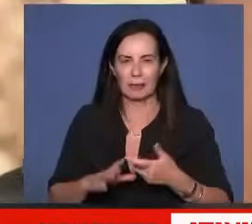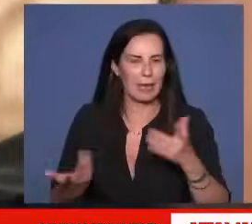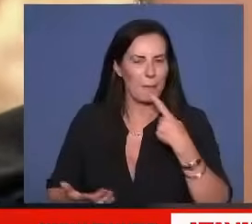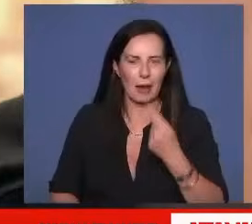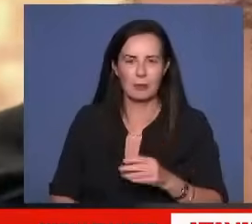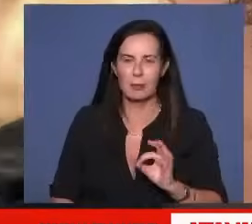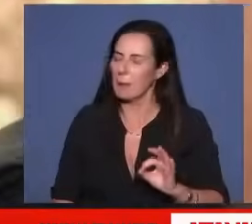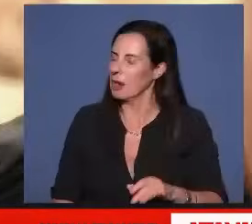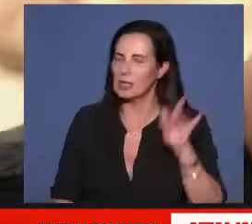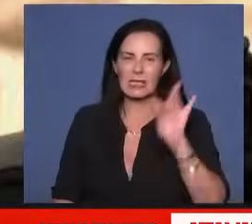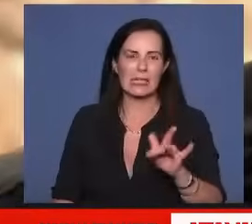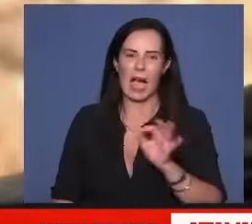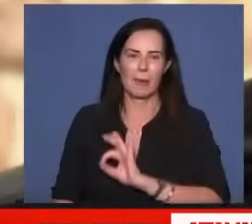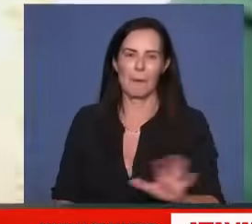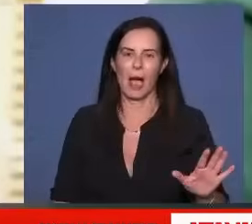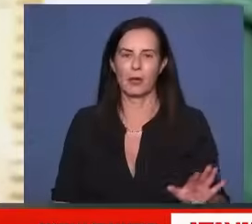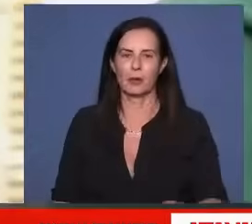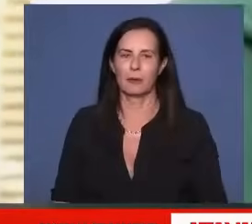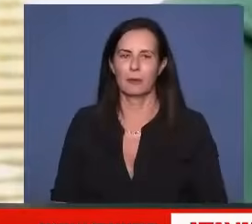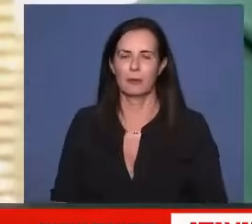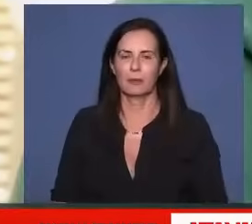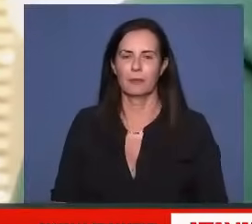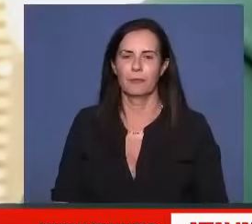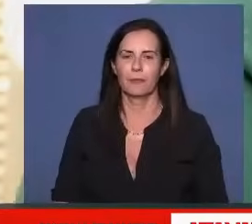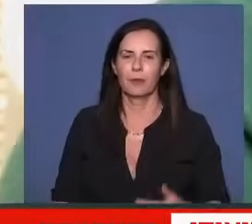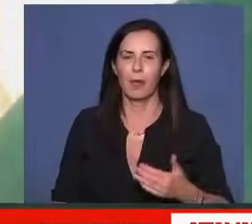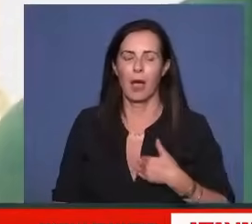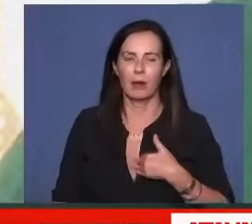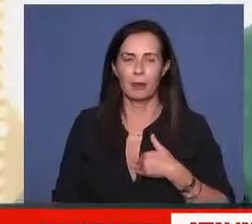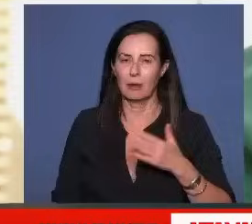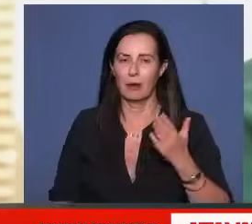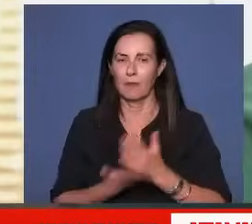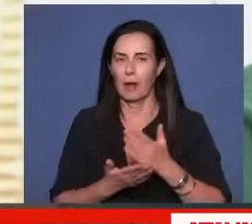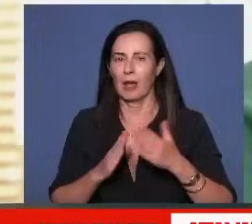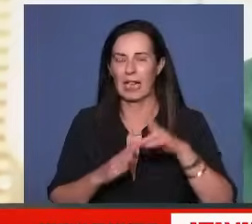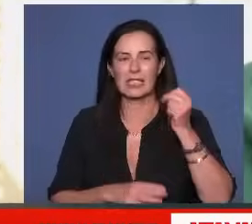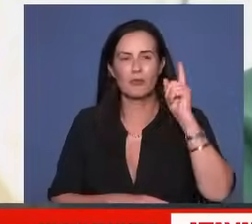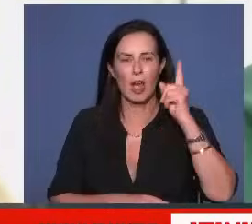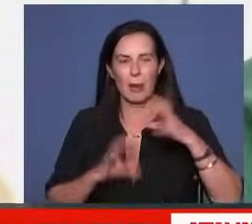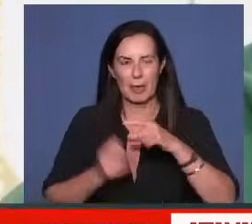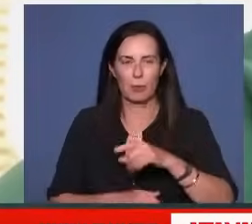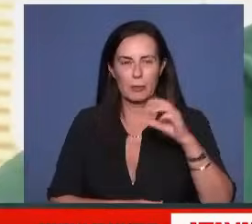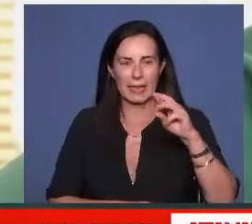לא בעיין, אחי. ממש זין בעיין. אני בן קרם, אני גם 20 שנה בקרם.